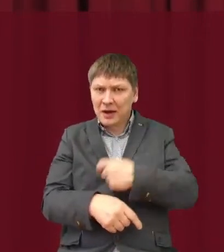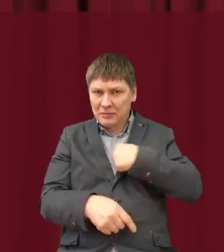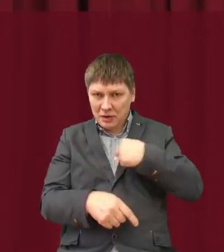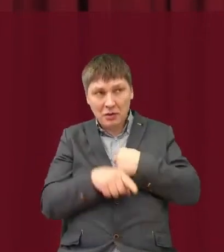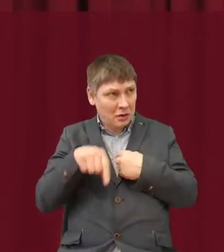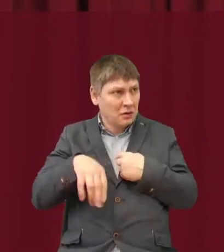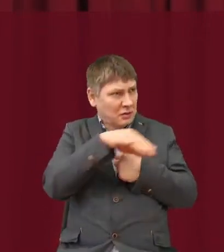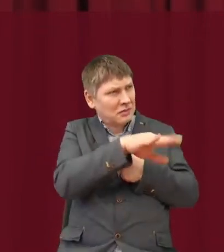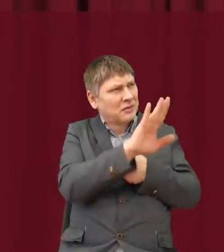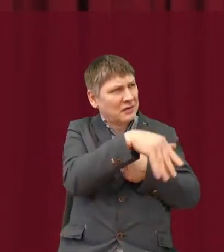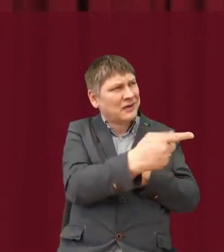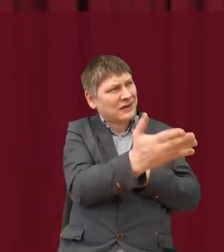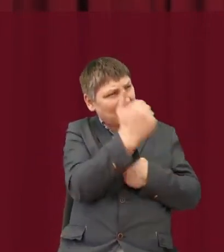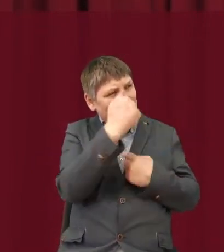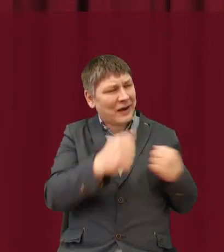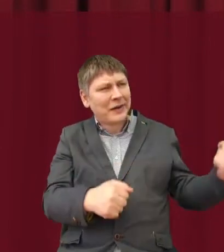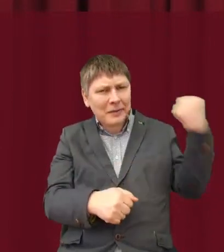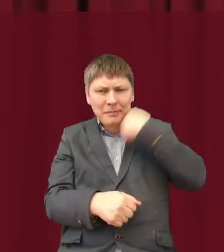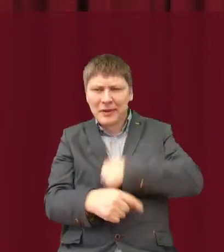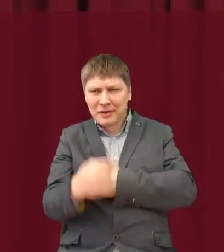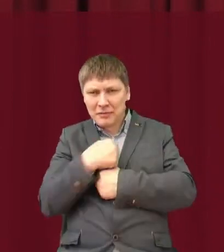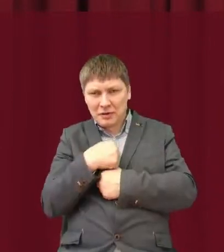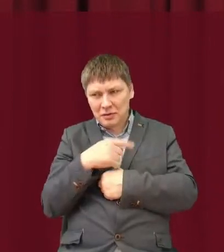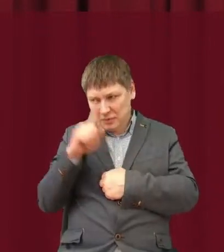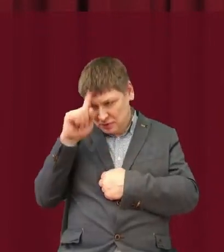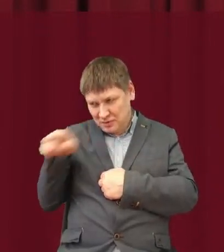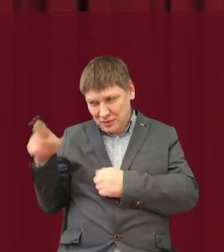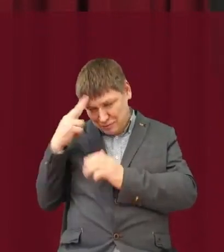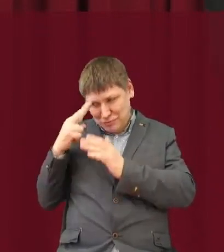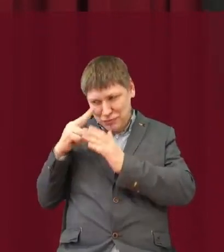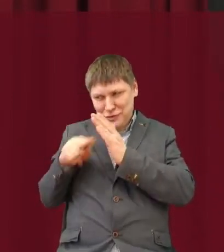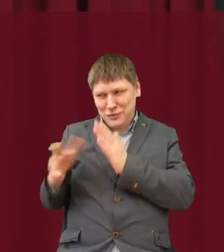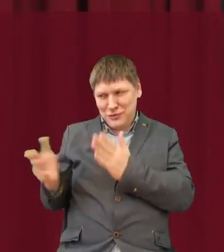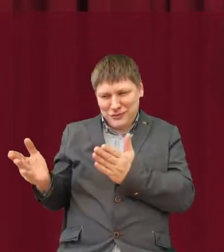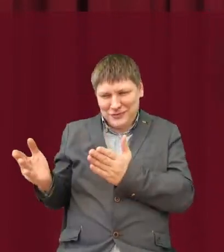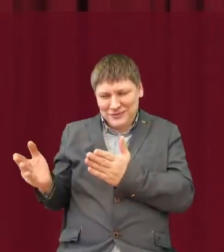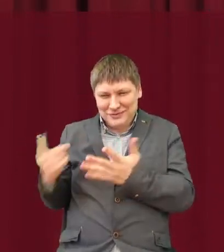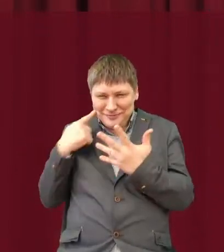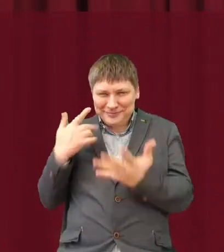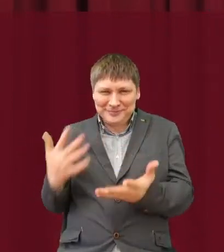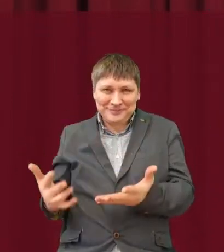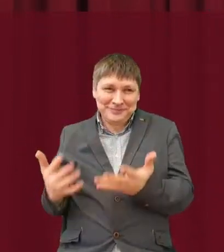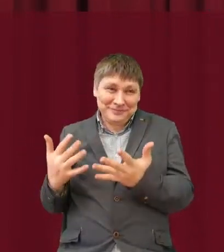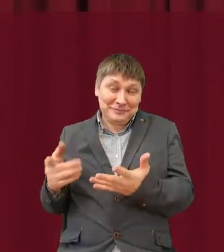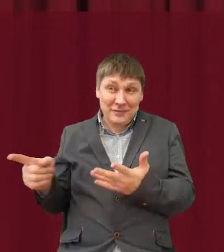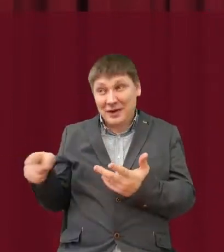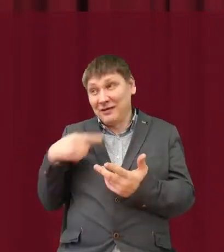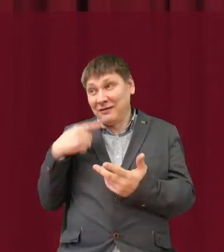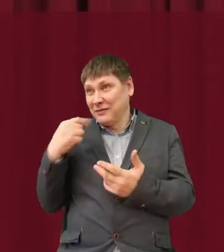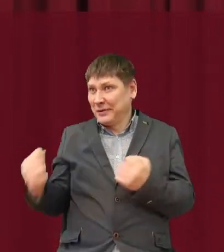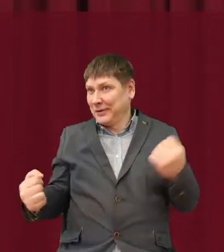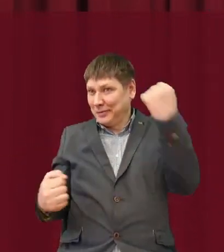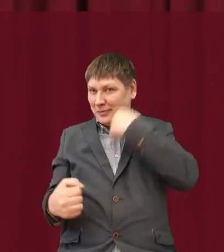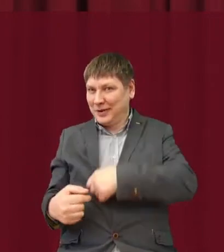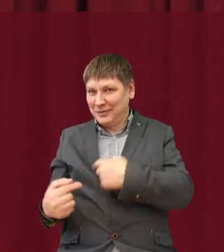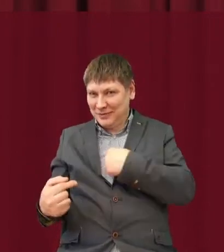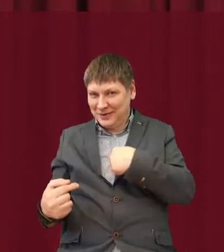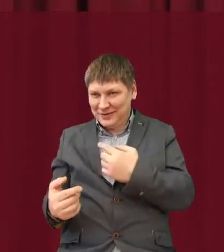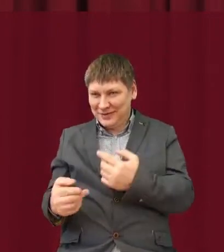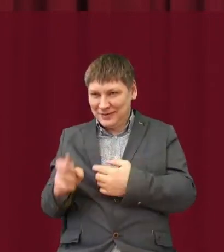другому бей меня но тот зная наверное что это пророк Божий помазанник мало что он говорит там чуть-чуть